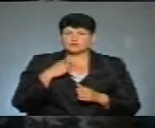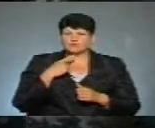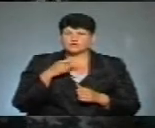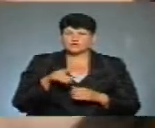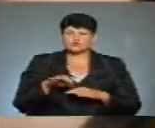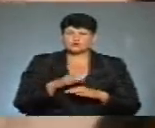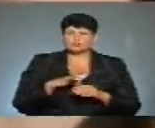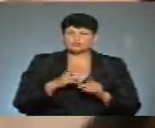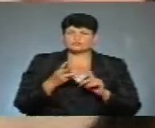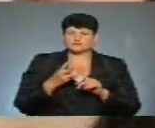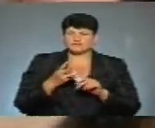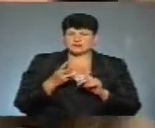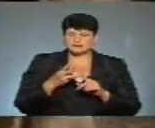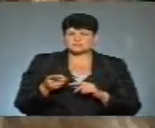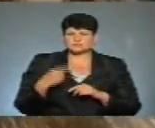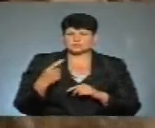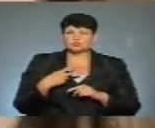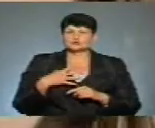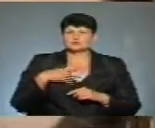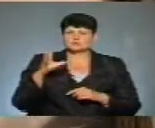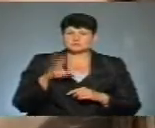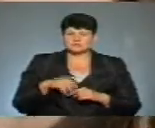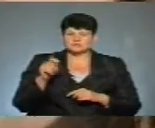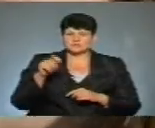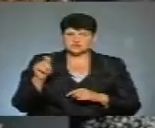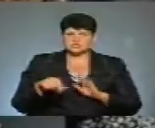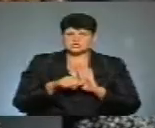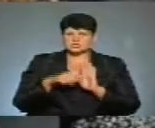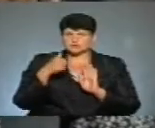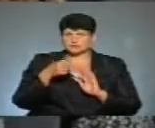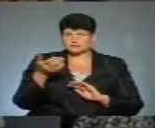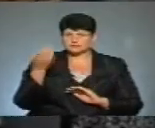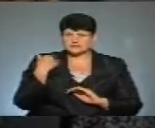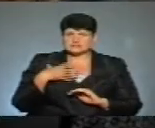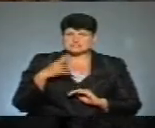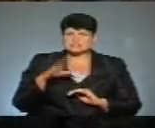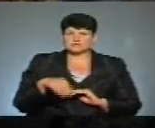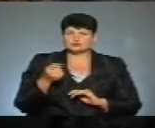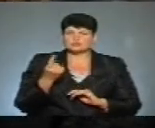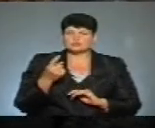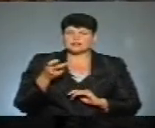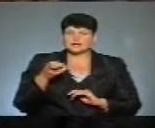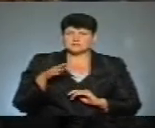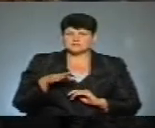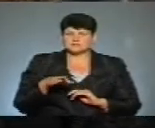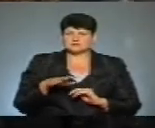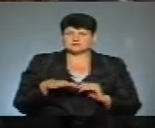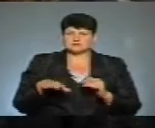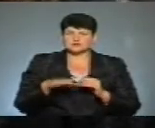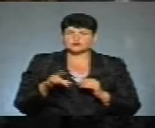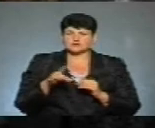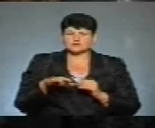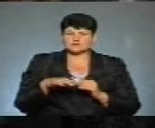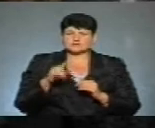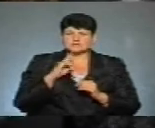був третім з Тернопільщини, хто загинув на війні. Це було 6 років тому. Загинув 11 липня в районі Зеленопілля. Був